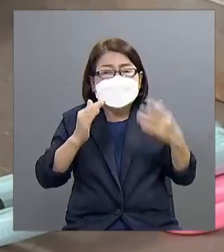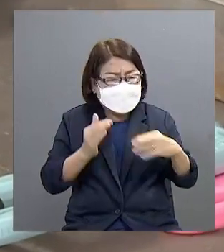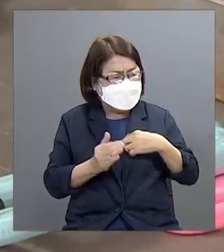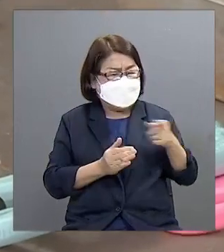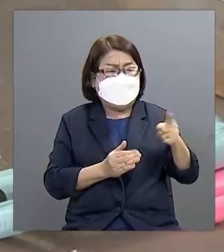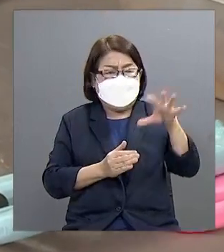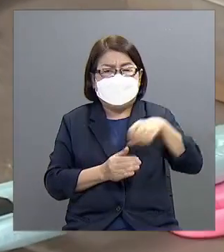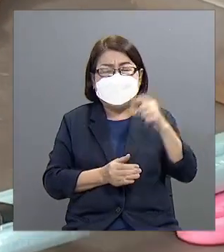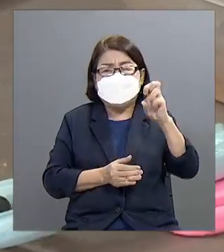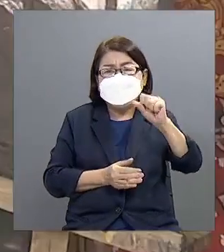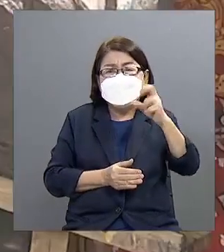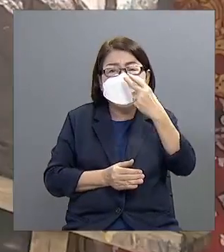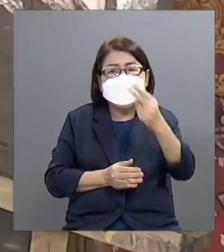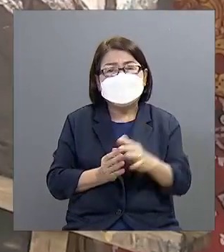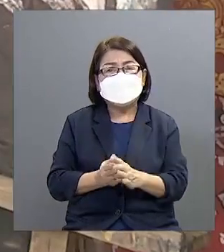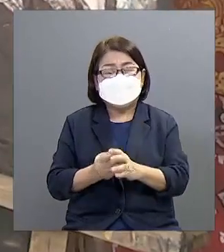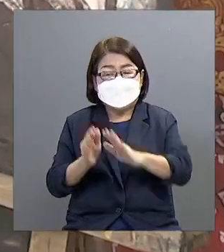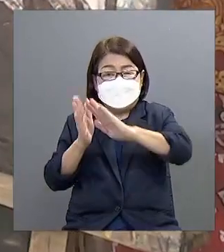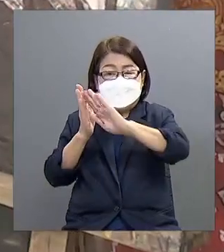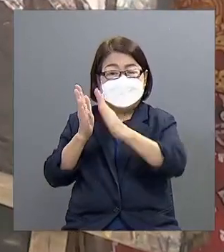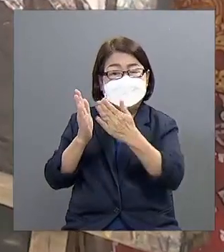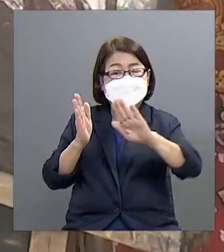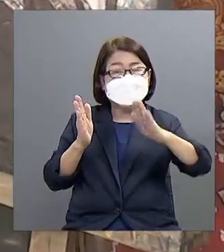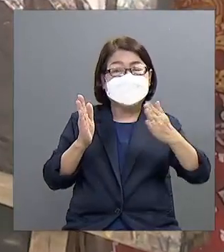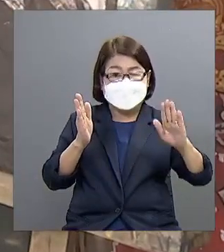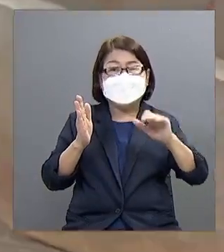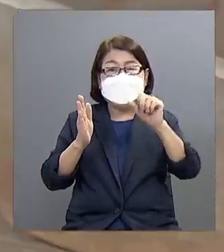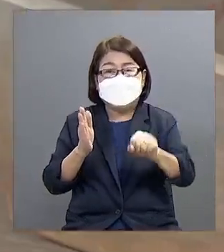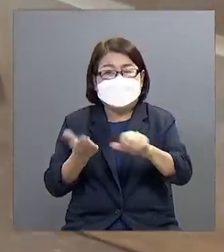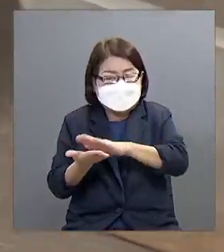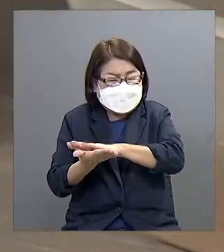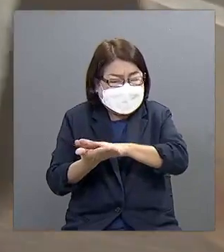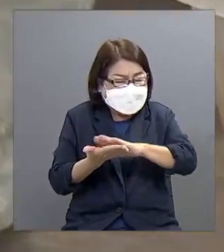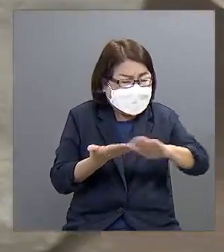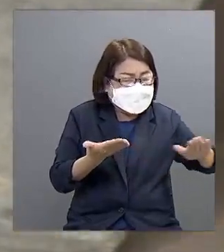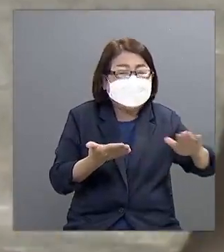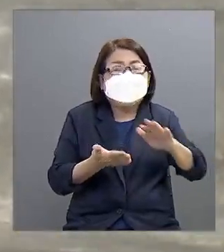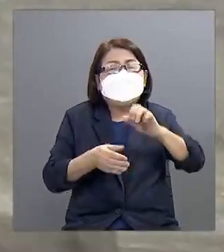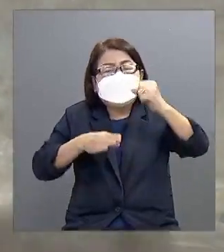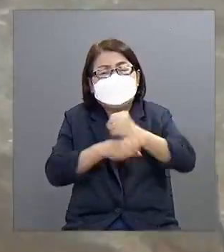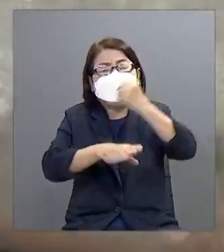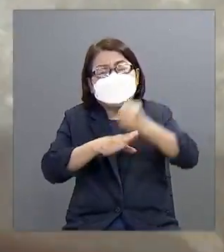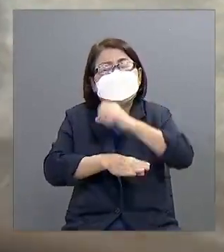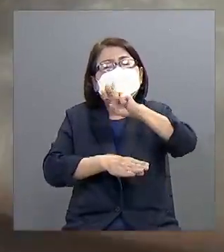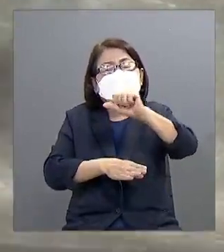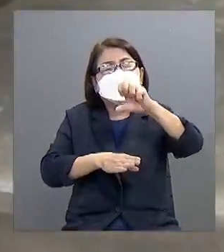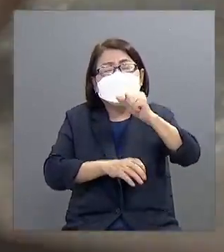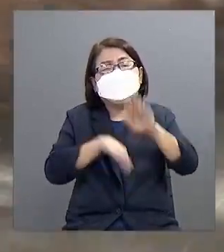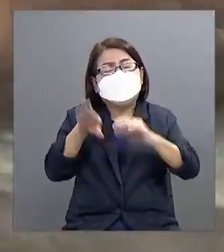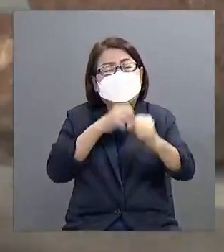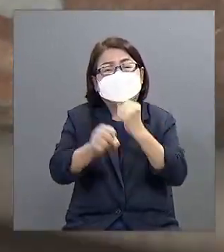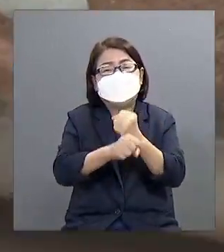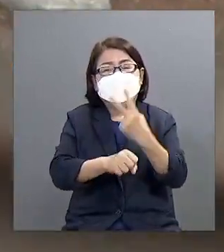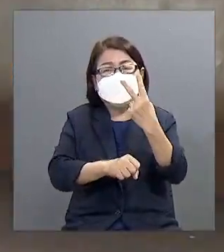มาดัดทดลองผิดลองถูกอยู่ประมาณ2ปีครับกว่าจะเป็นงาน